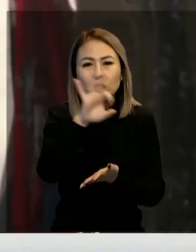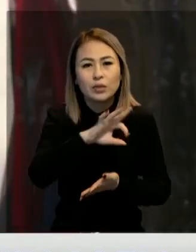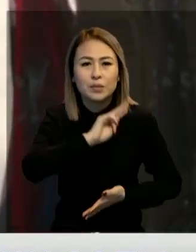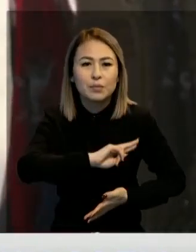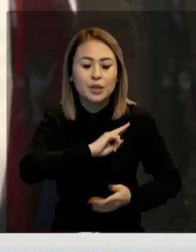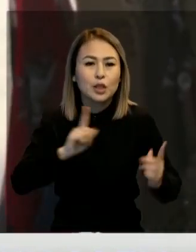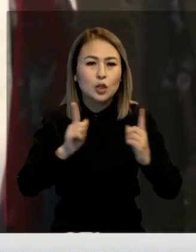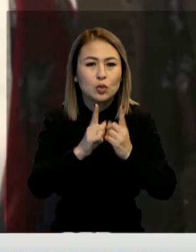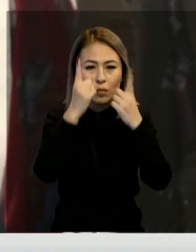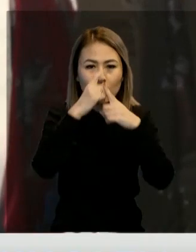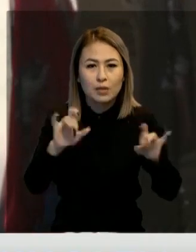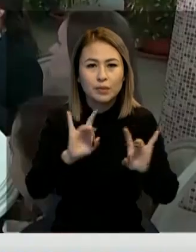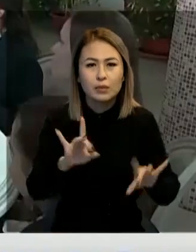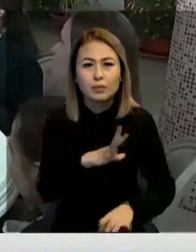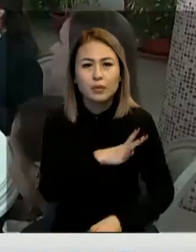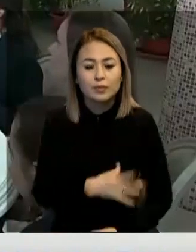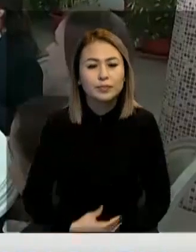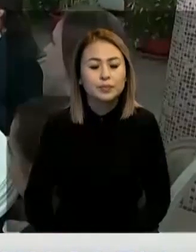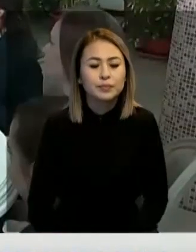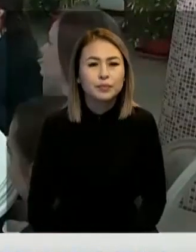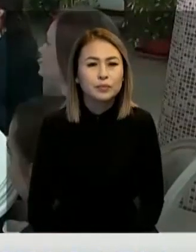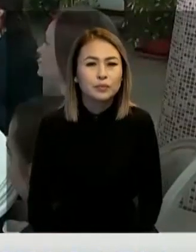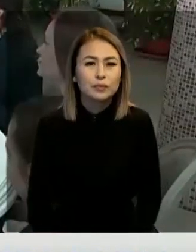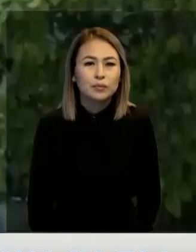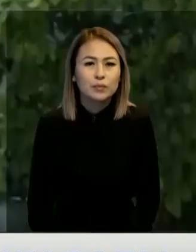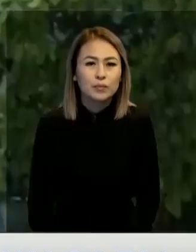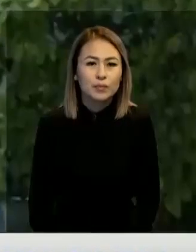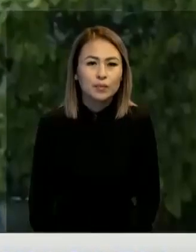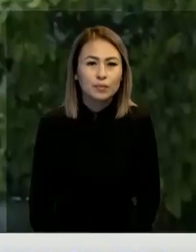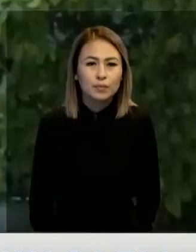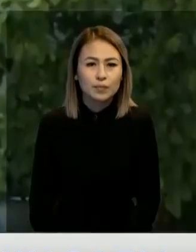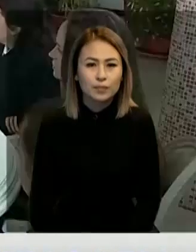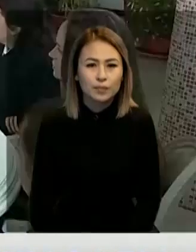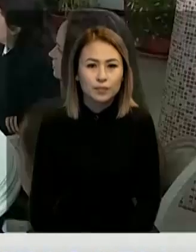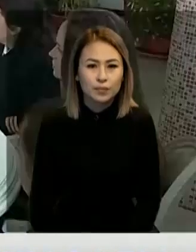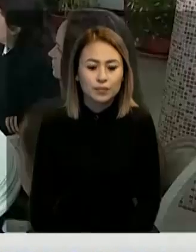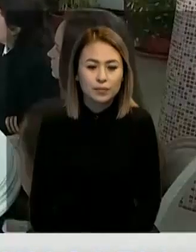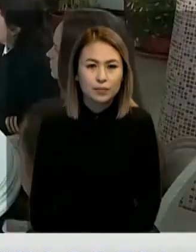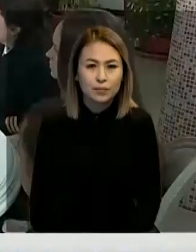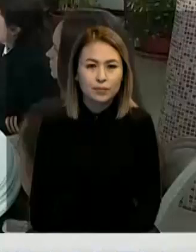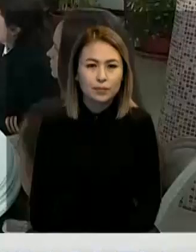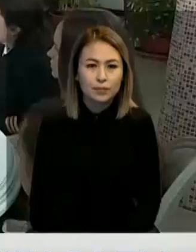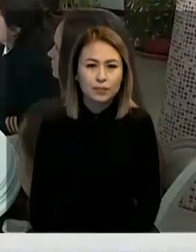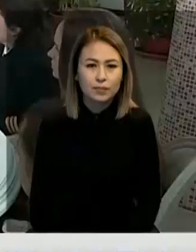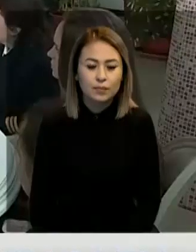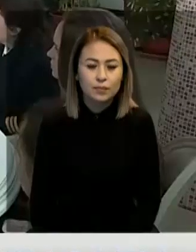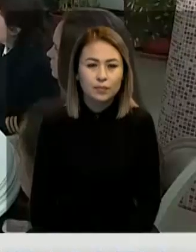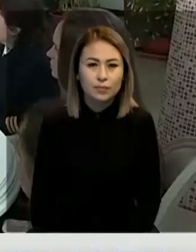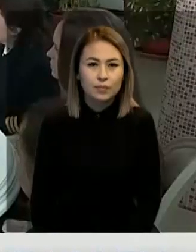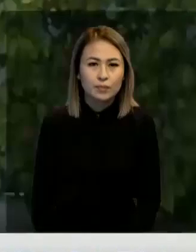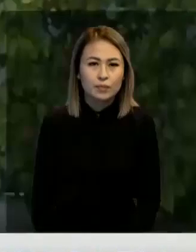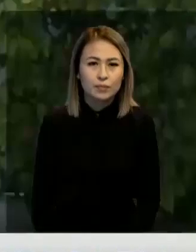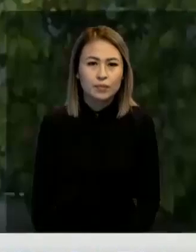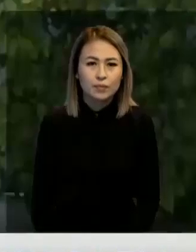Аэрофлот қызметкерлерімен кездесуде мәлімдеді. Министр транспорта недавно предлагал приехать посмотреть. Сейчас мы слышим,